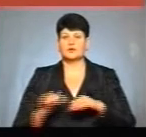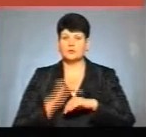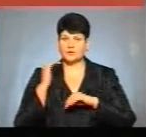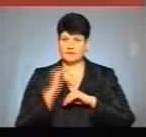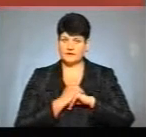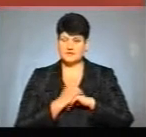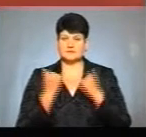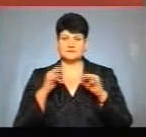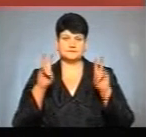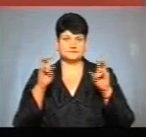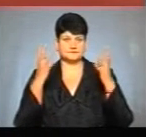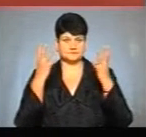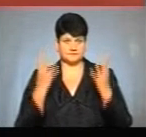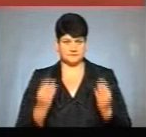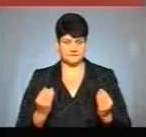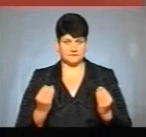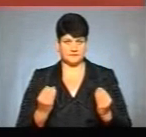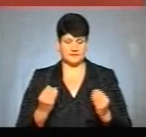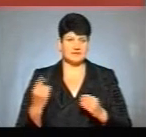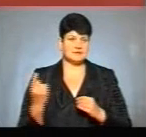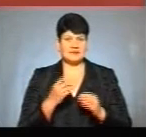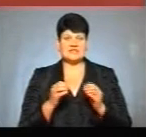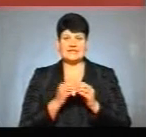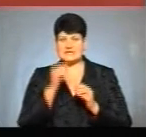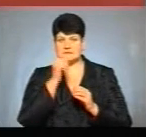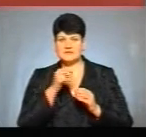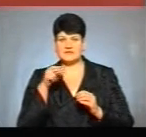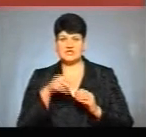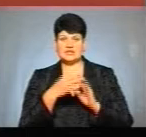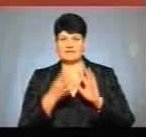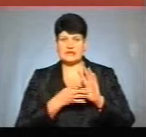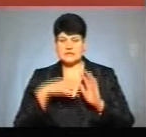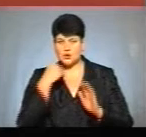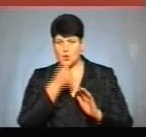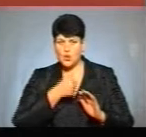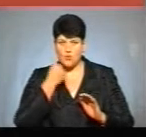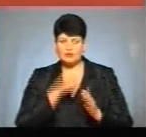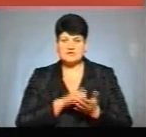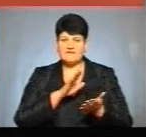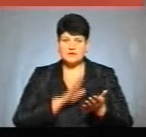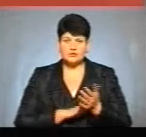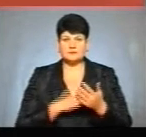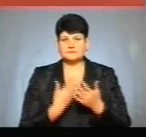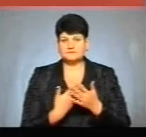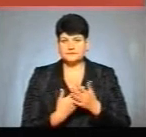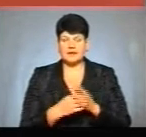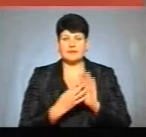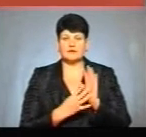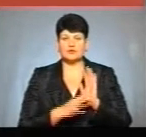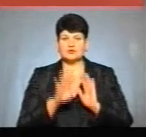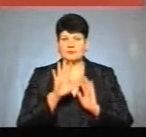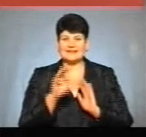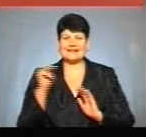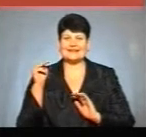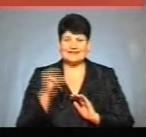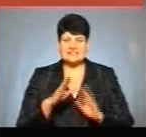вечора. В ефірі «Тема дня». За перші 10 місяців 2019 року зафіксовано близько 95